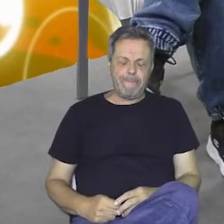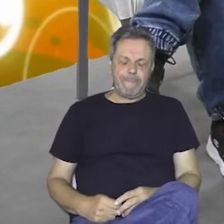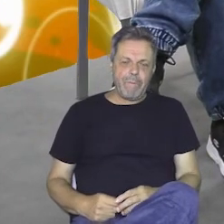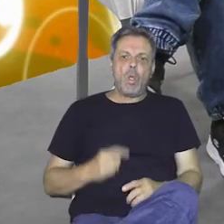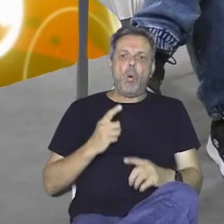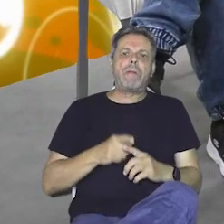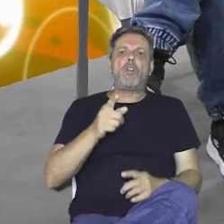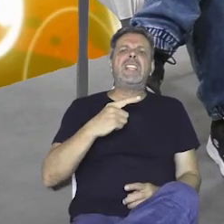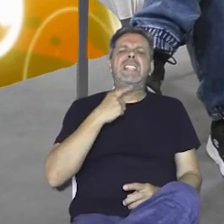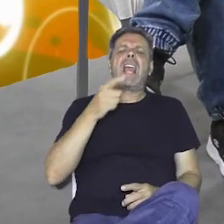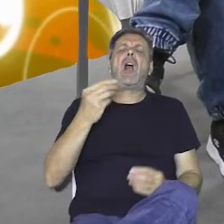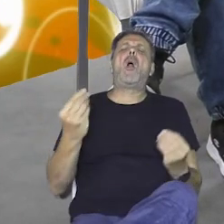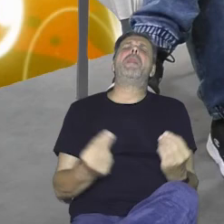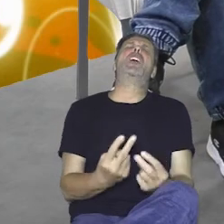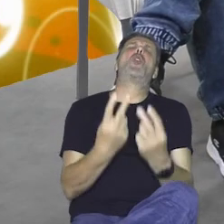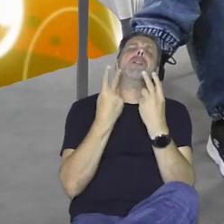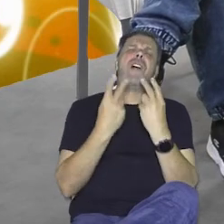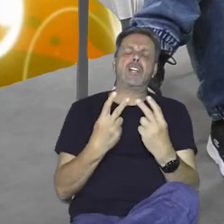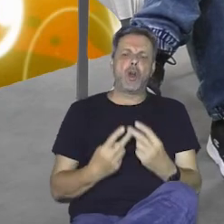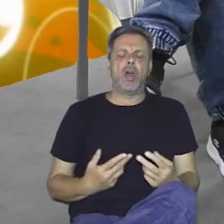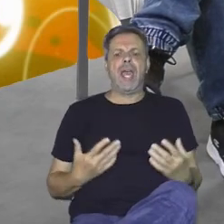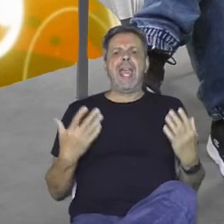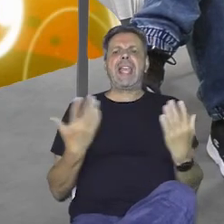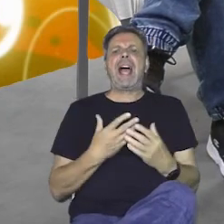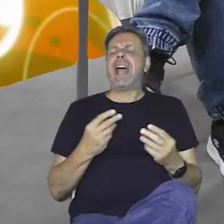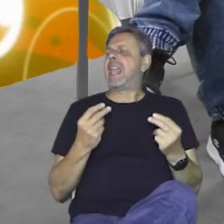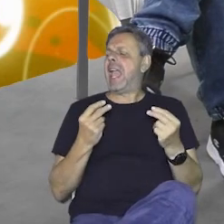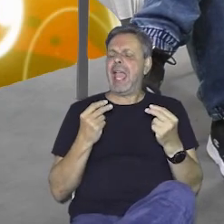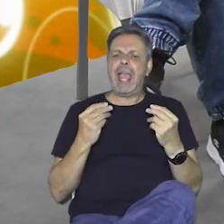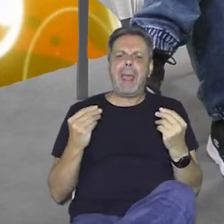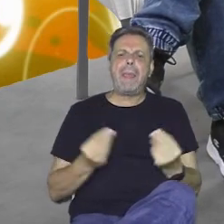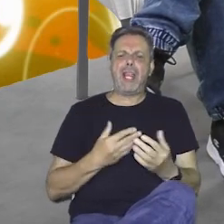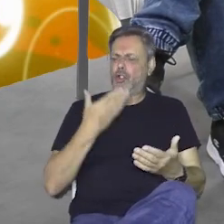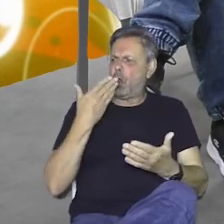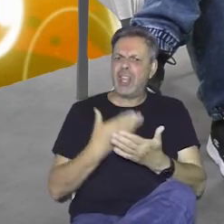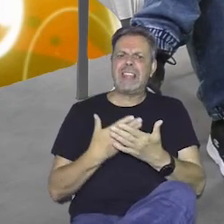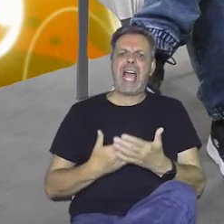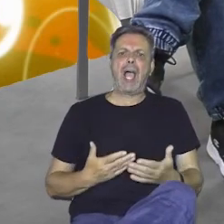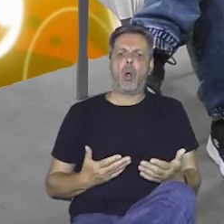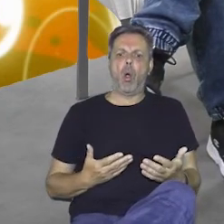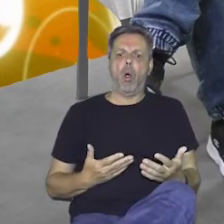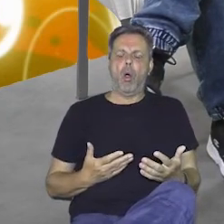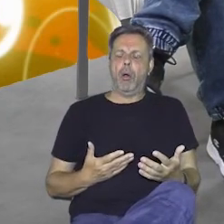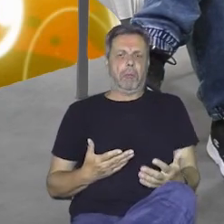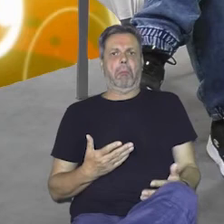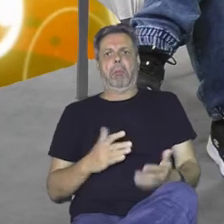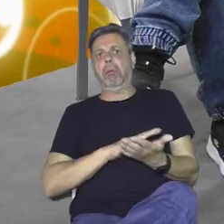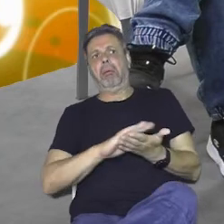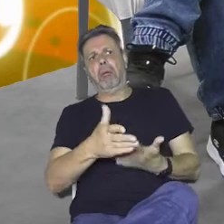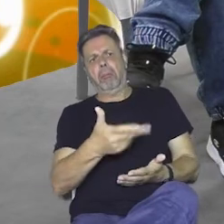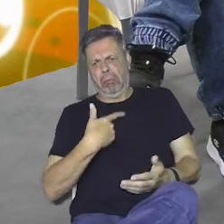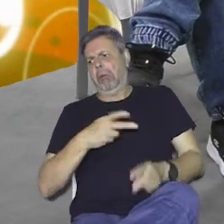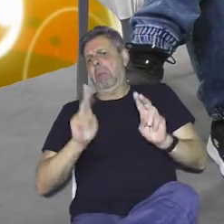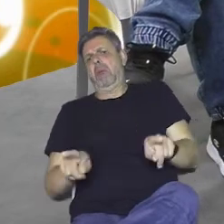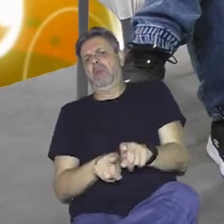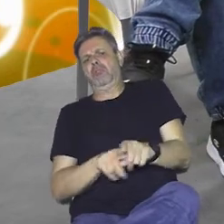nešto krucijalno, važno, kad je nešto tako prijemčljivo, pomisliš, pa šta to ja mogu? Da,